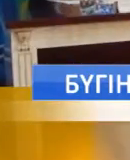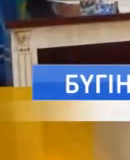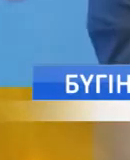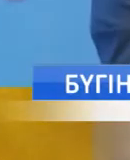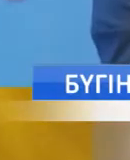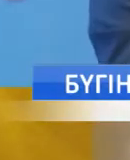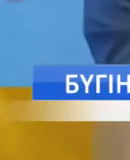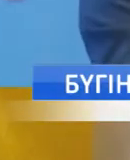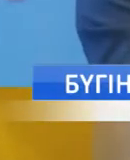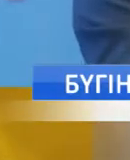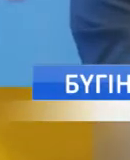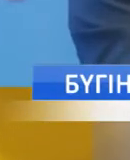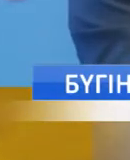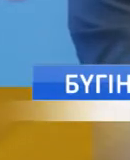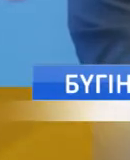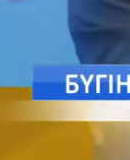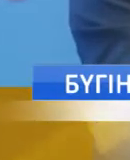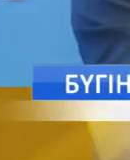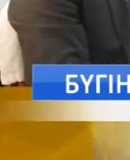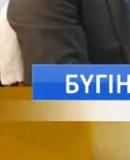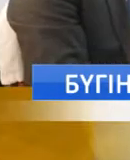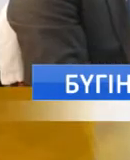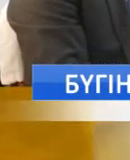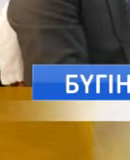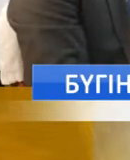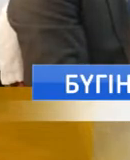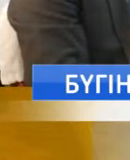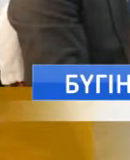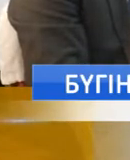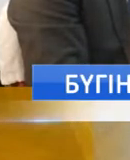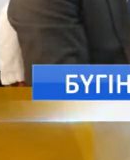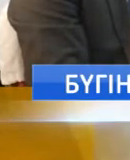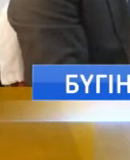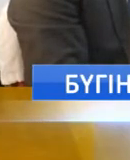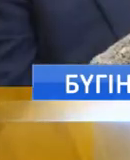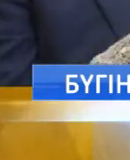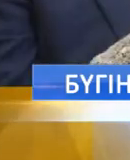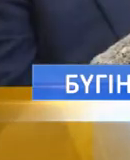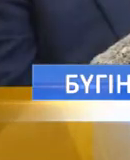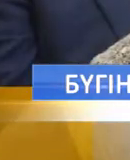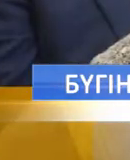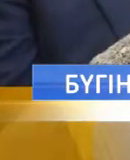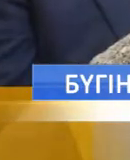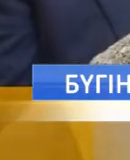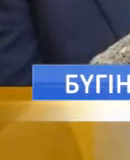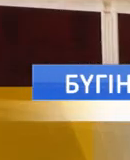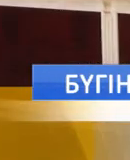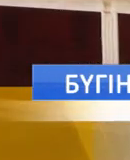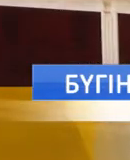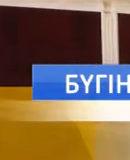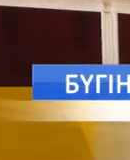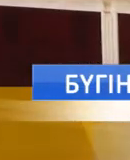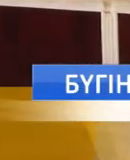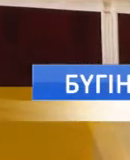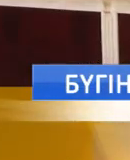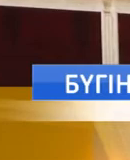Денсаулық саласында түйткілді мәселелер көп. Алға қойылған мақсат міндеттерді ауқымды. Басқарма басшысы жыл басынан бері атқарылған